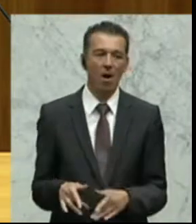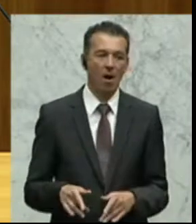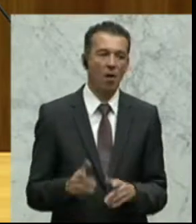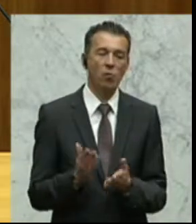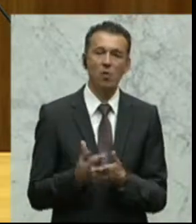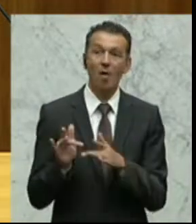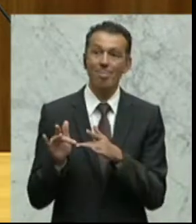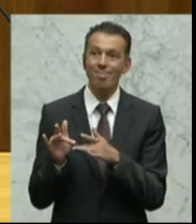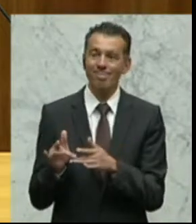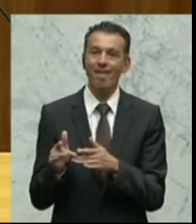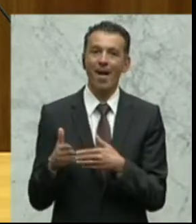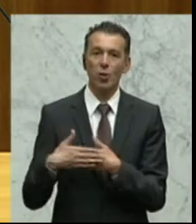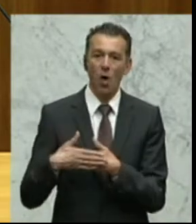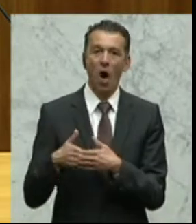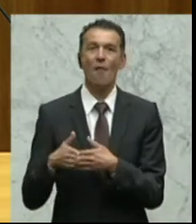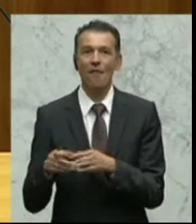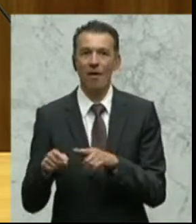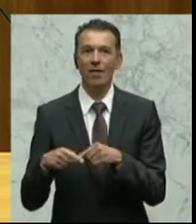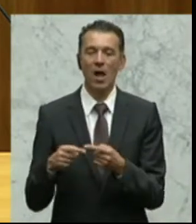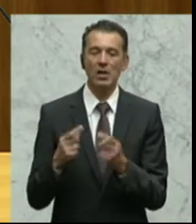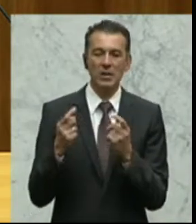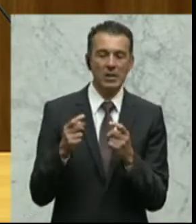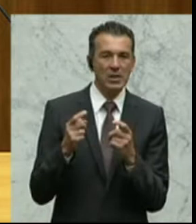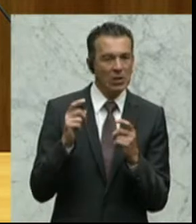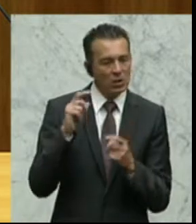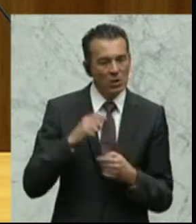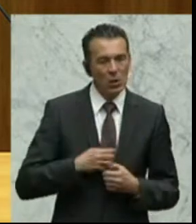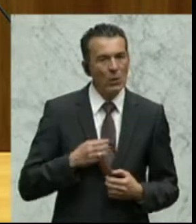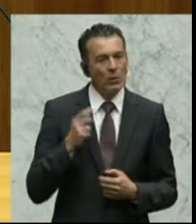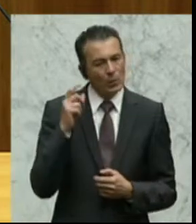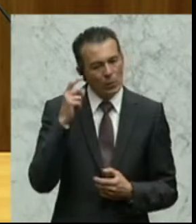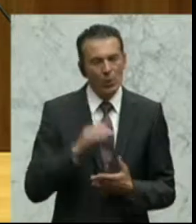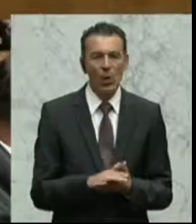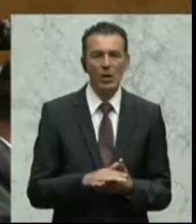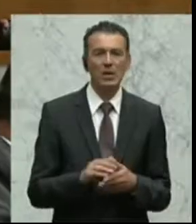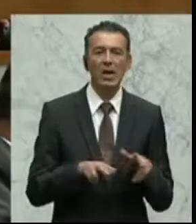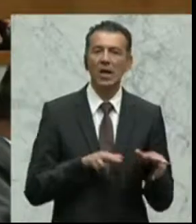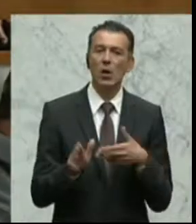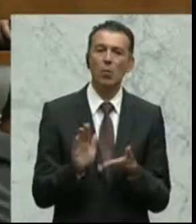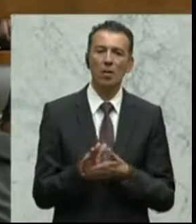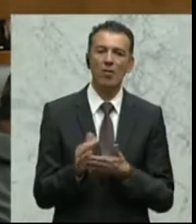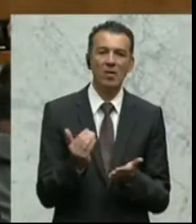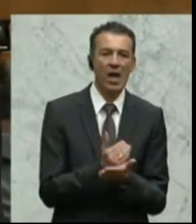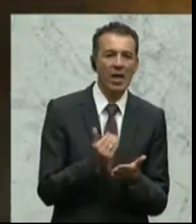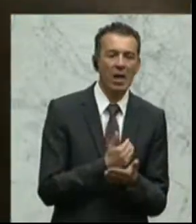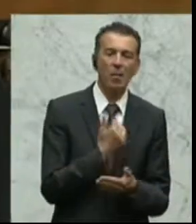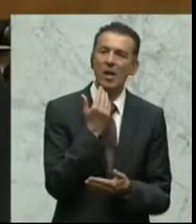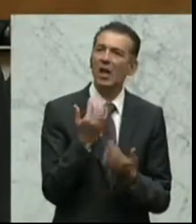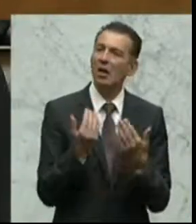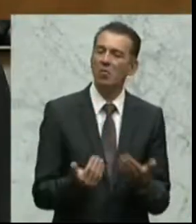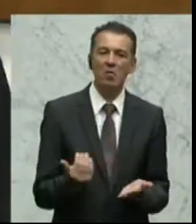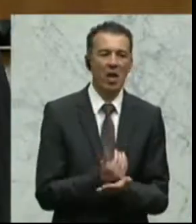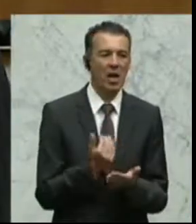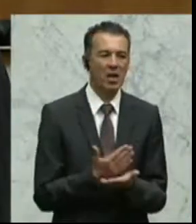mache ich mir wirklich Sorgen, denn diese Regierung hat hinlänglich bewiesen, dass sie mit den Einnahmen, egal wie hoch sie sind,